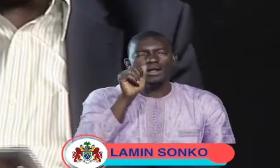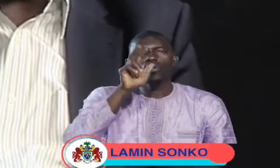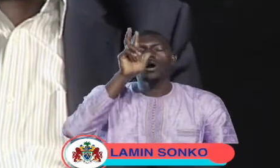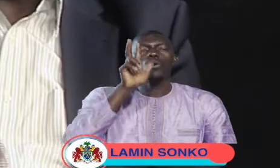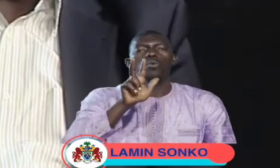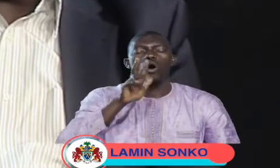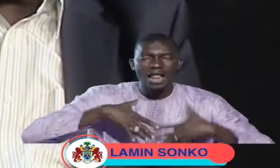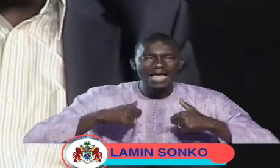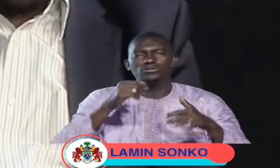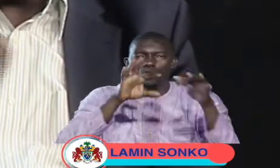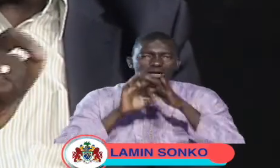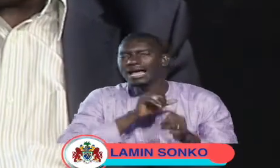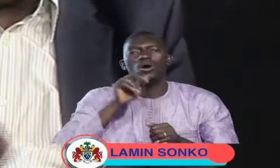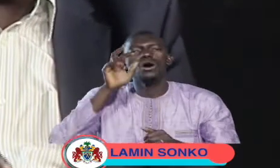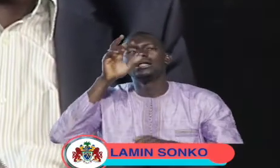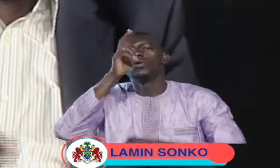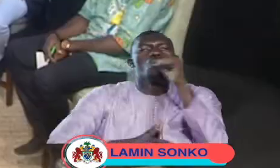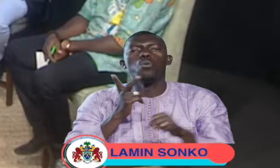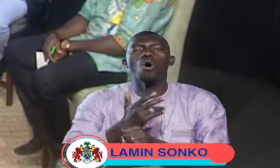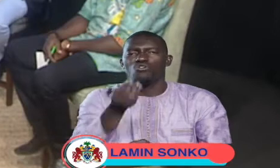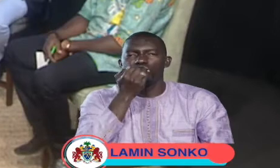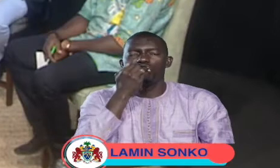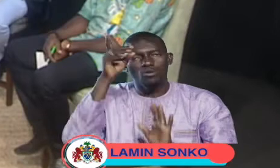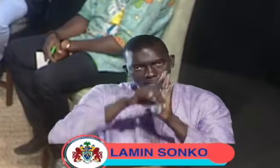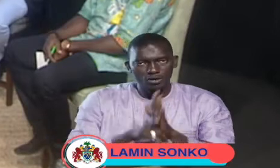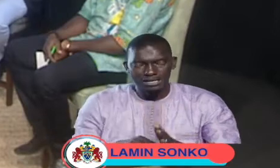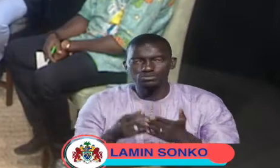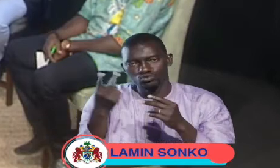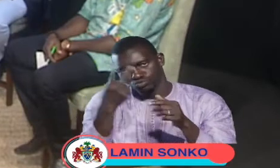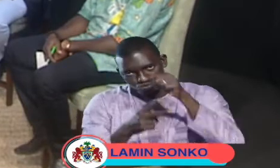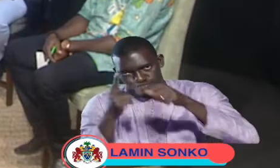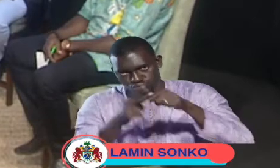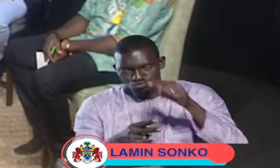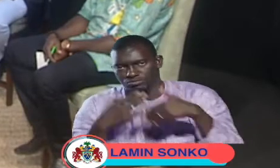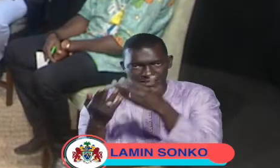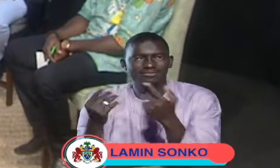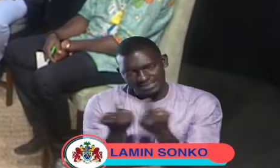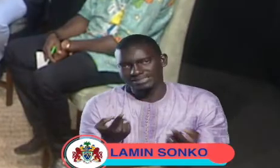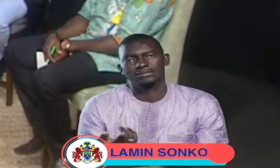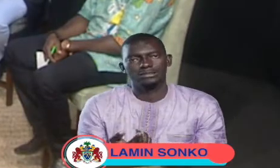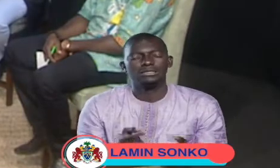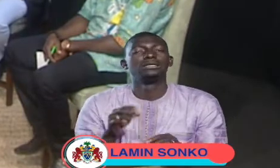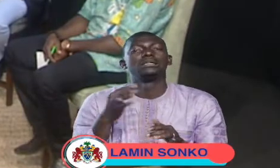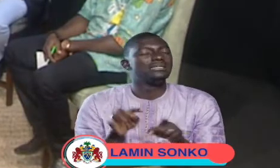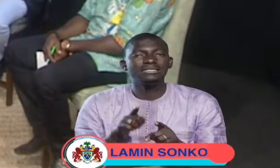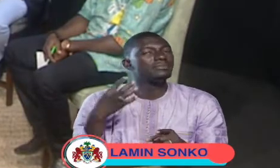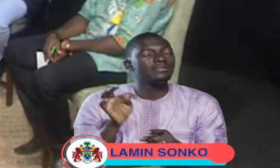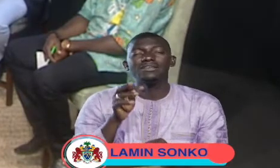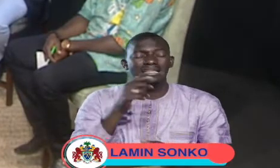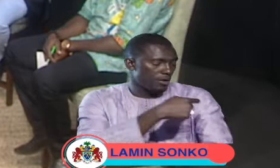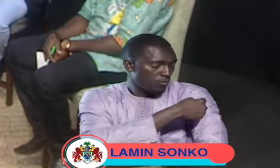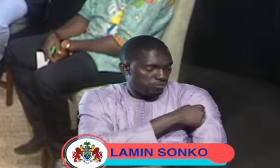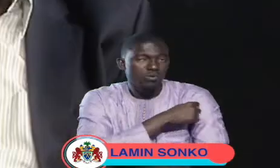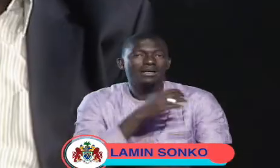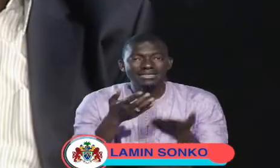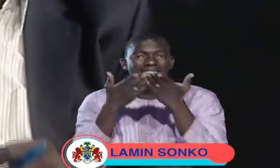ci lo xamne WHO approve ñu ko te WHO so gisee pengu yo xamne ñu ko daan jëfoo fi sa WHO ñoko di approve te dañ